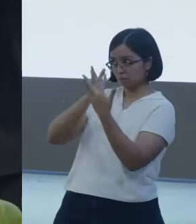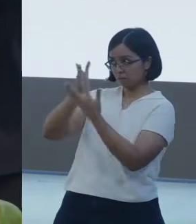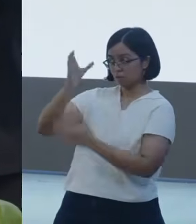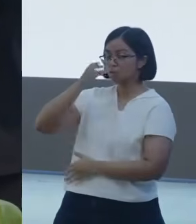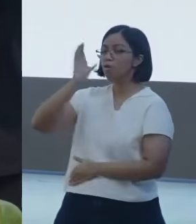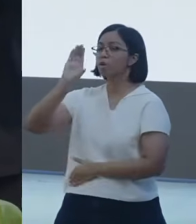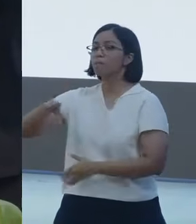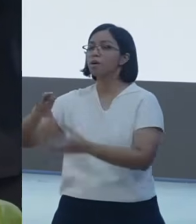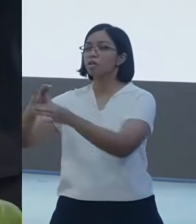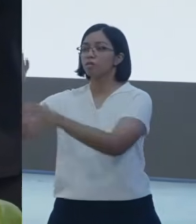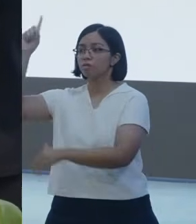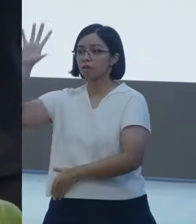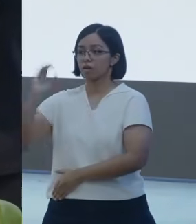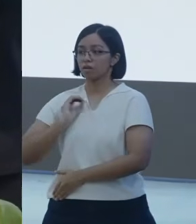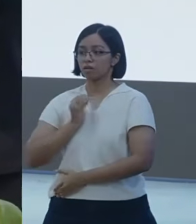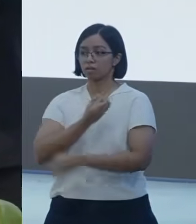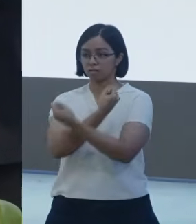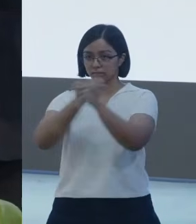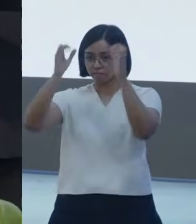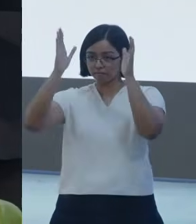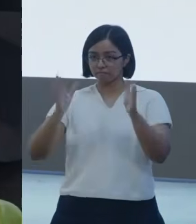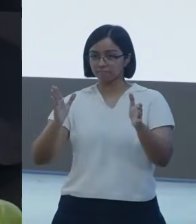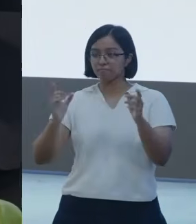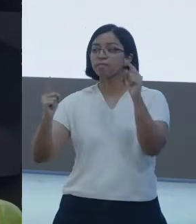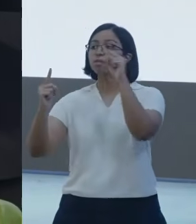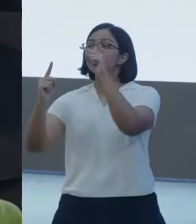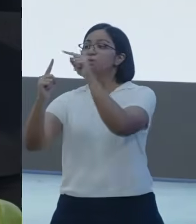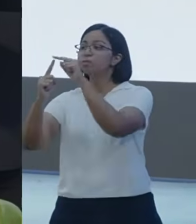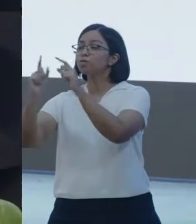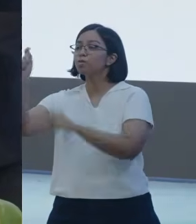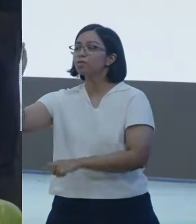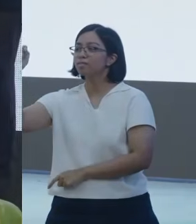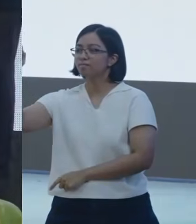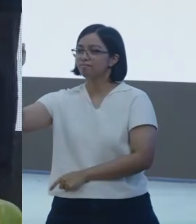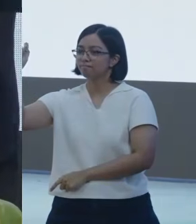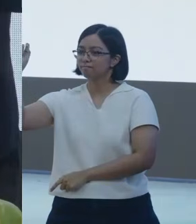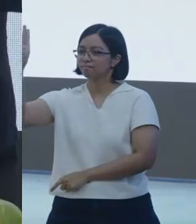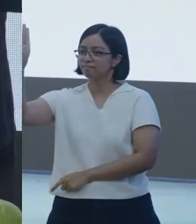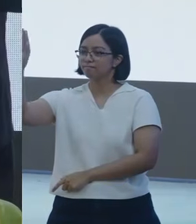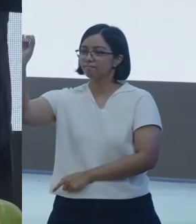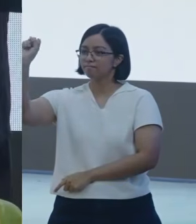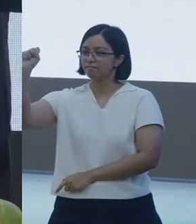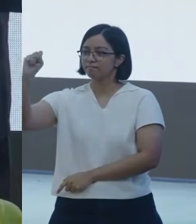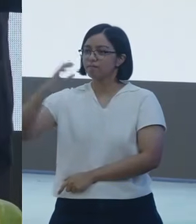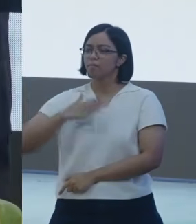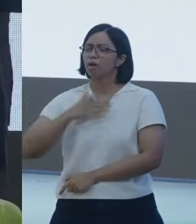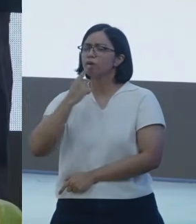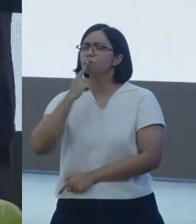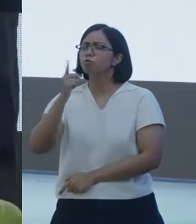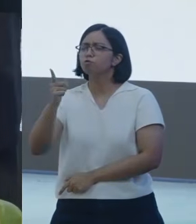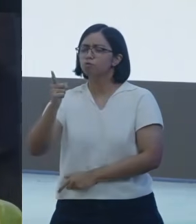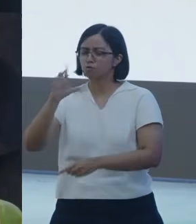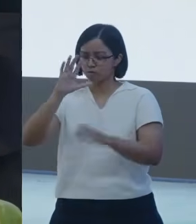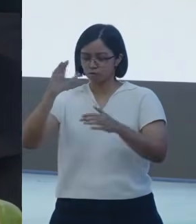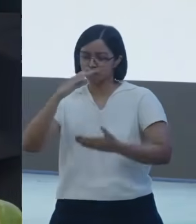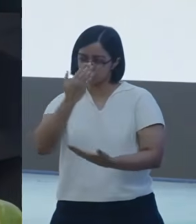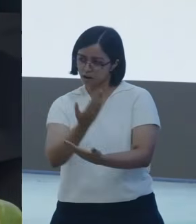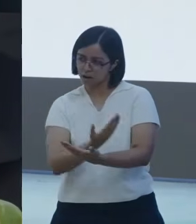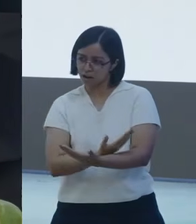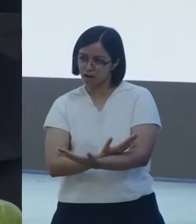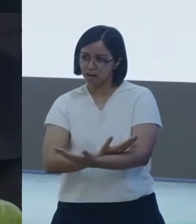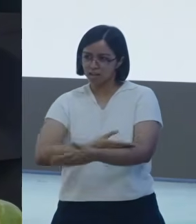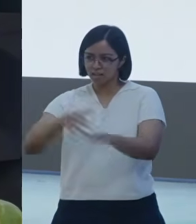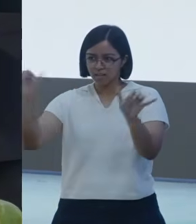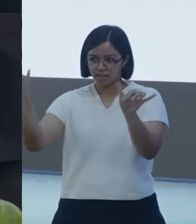God our Savior. To Titus, my true child in a common faith, grace and peace from God